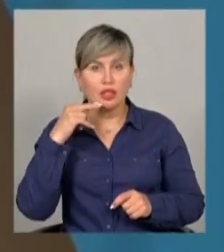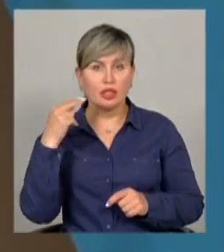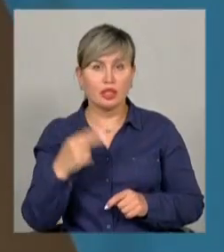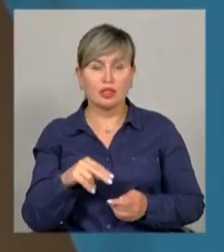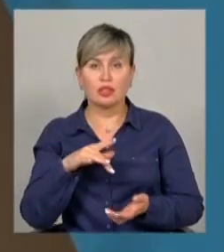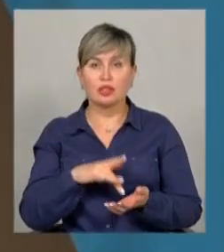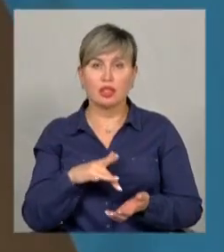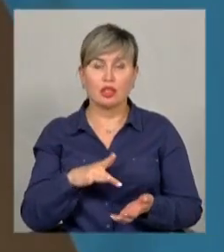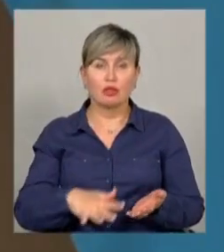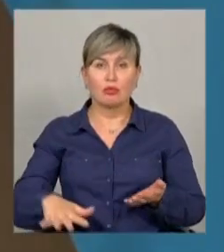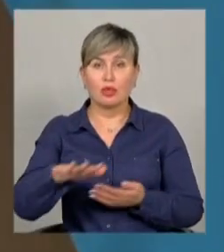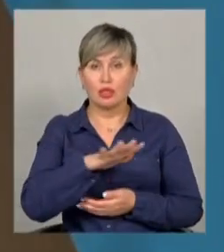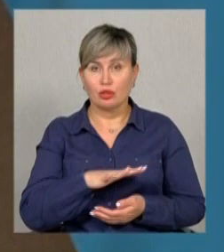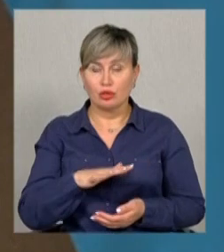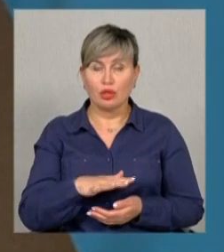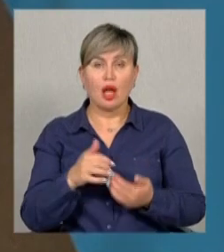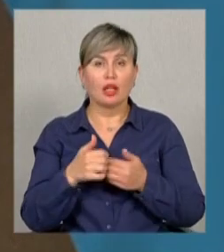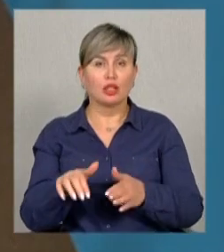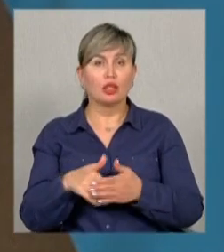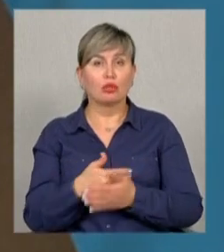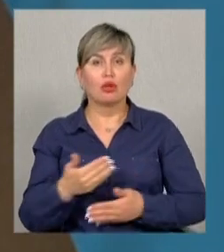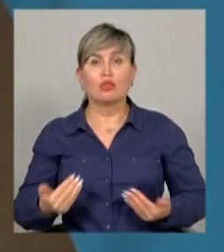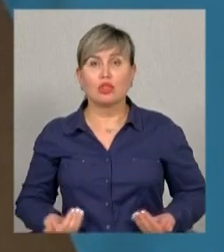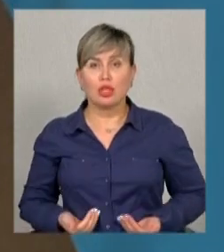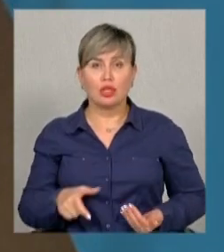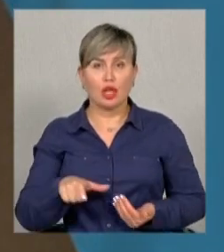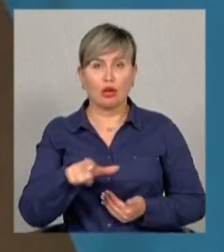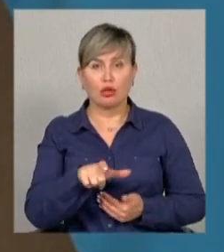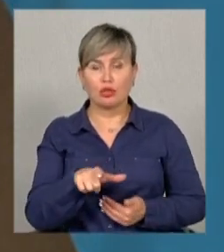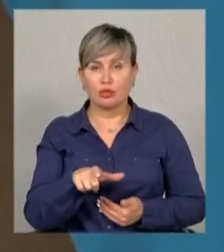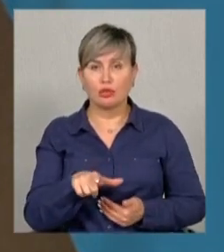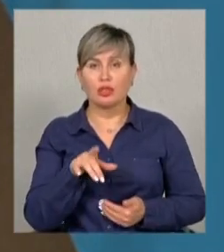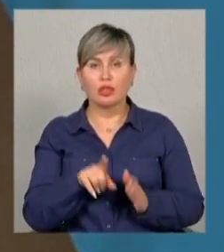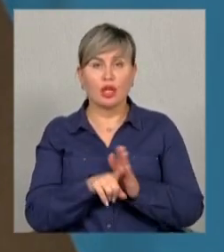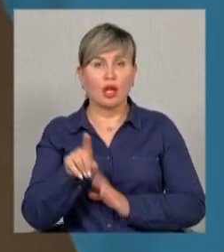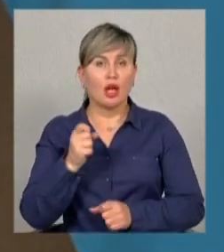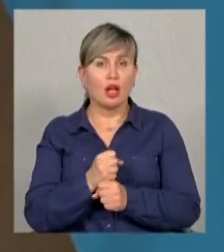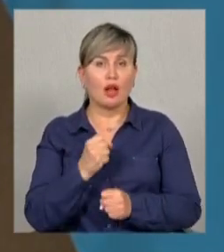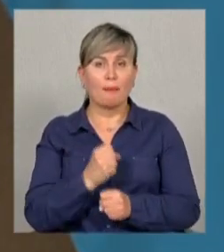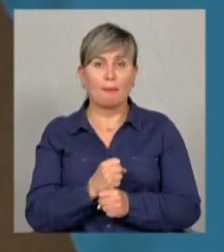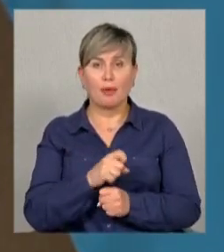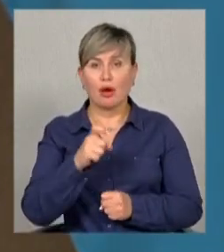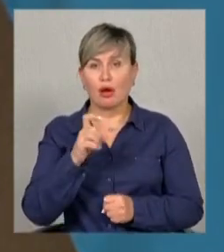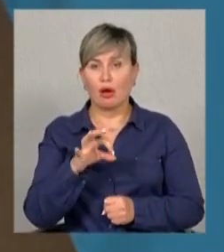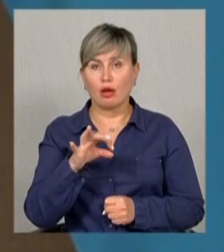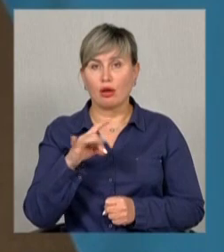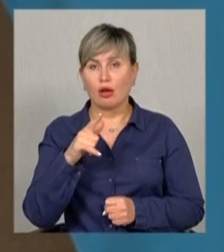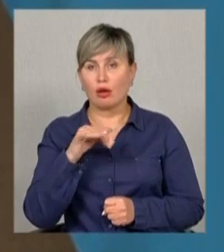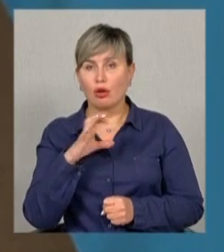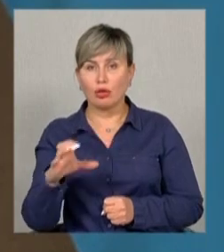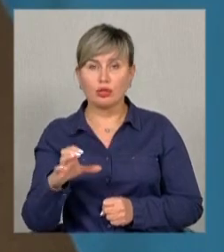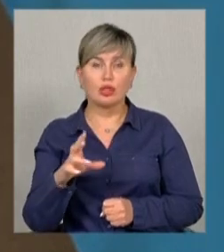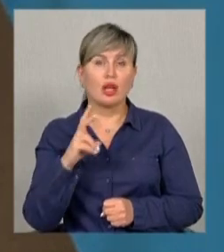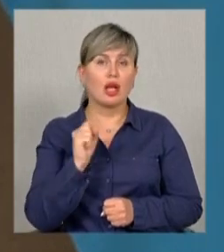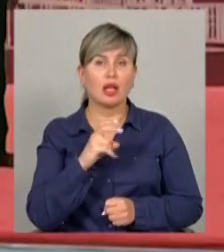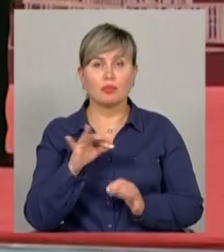центр в порту Ляньюньган, открыли новые железнодорожные маршруты, начал работу сухой порт Харгос «Восточные ворота». На Каспийском